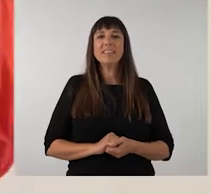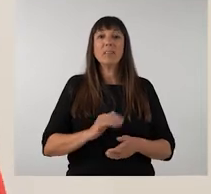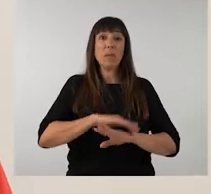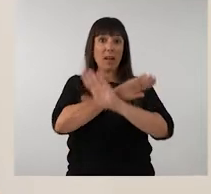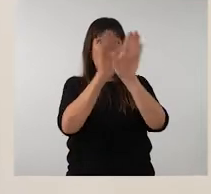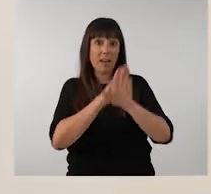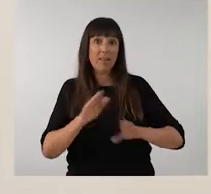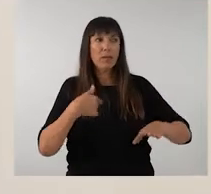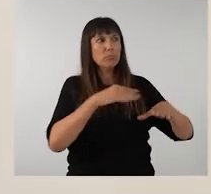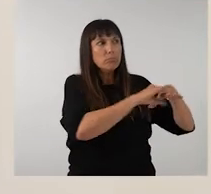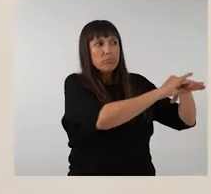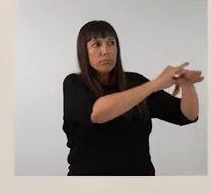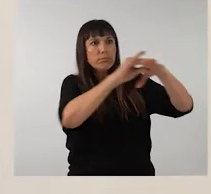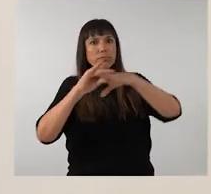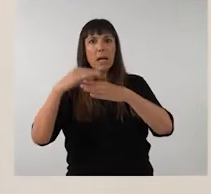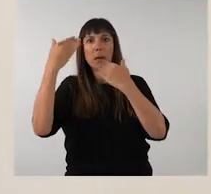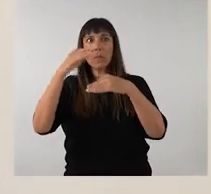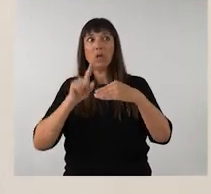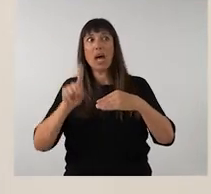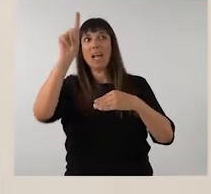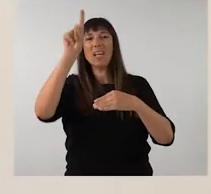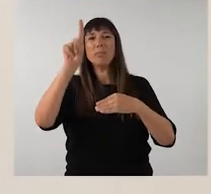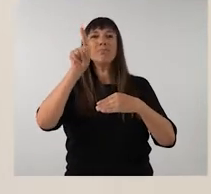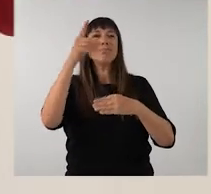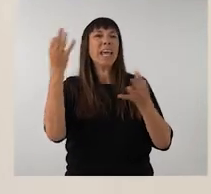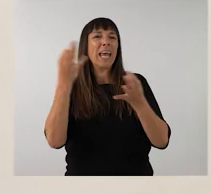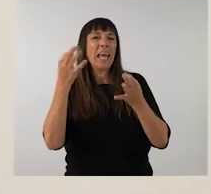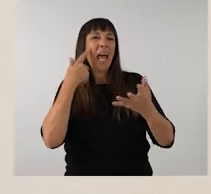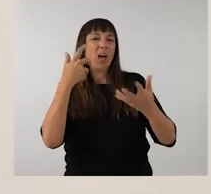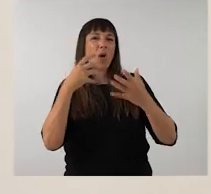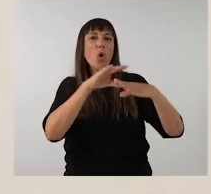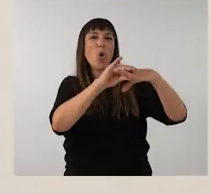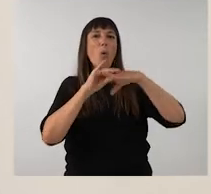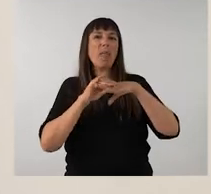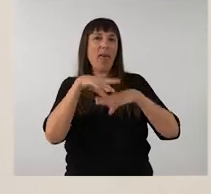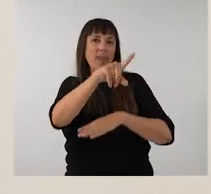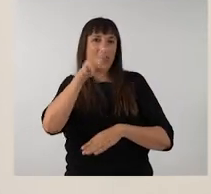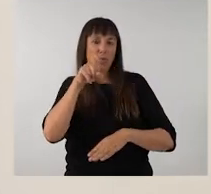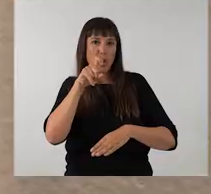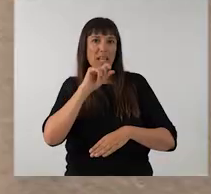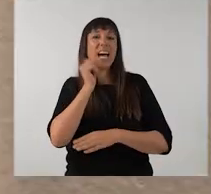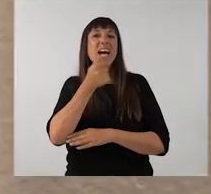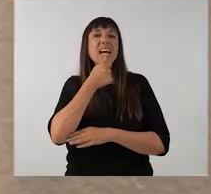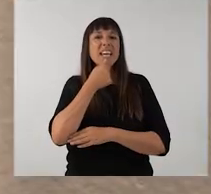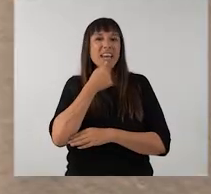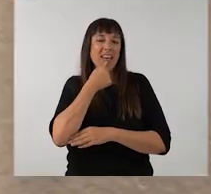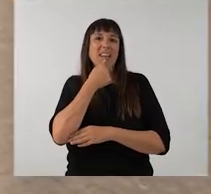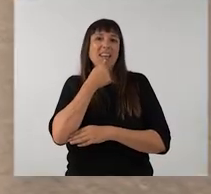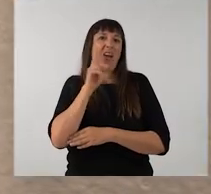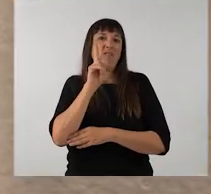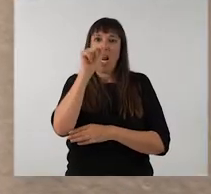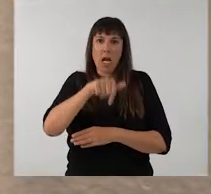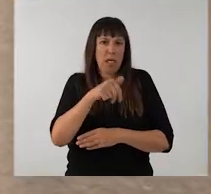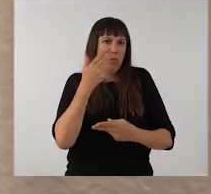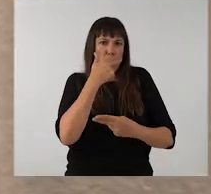I finalment, ara us convido a anar al pis de dalt, on hi ha l'obra, diguem-ne, convidada, escollida, que només